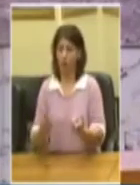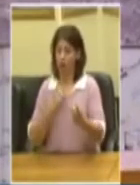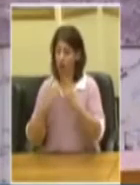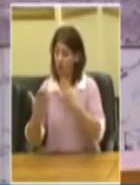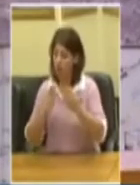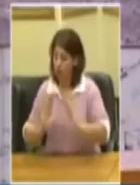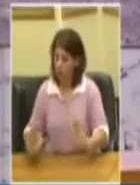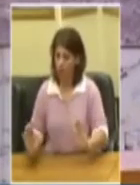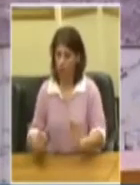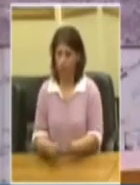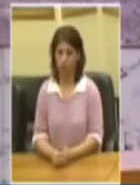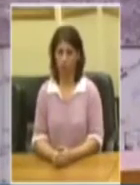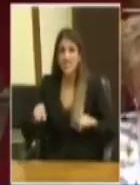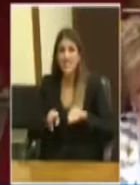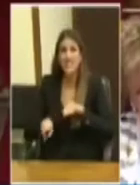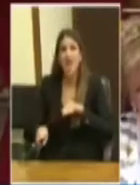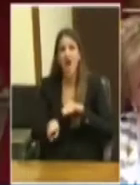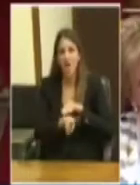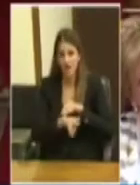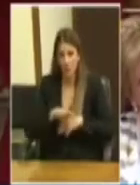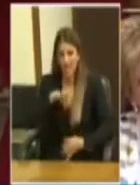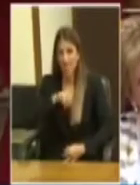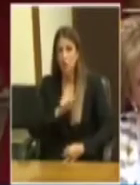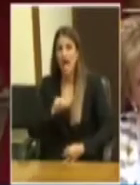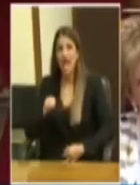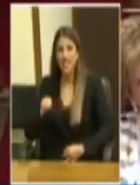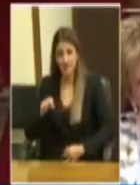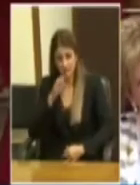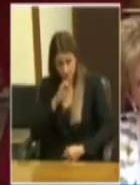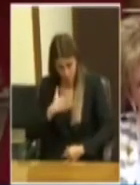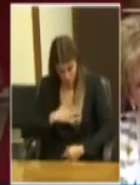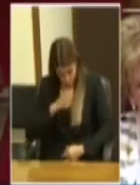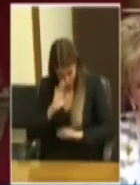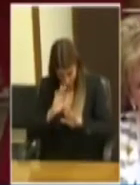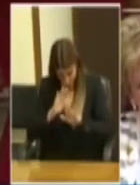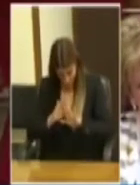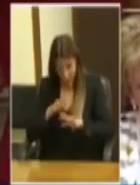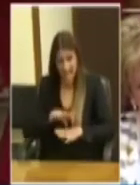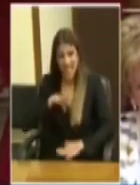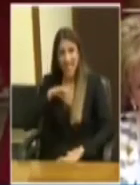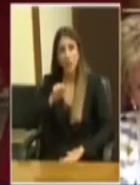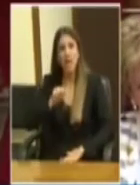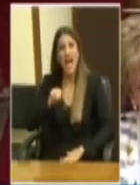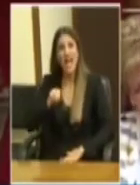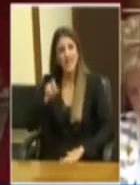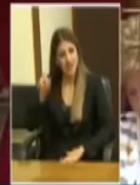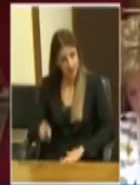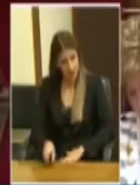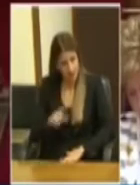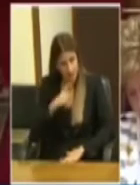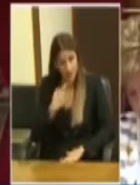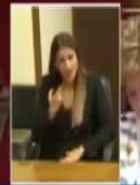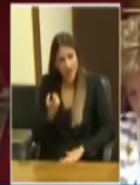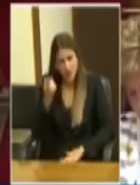συνεννοούμαστε. Έτσι. Καταρχήν θα ήθελα να πω το εξής, ότι ο κύριος Αναστασιάδης στην αφέλειά